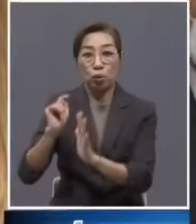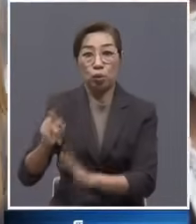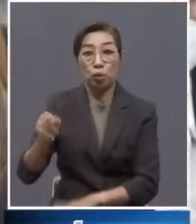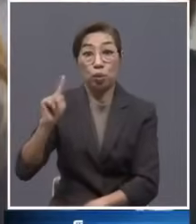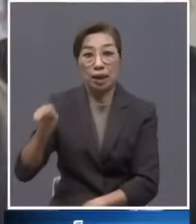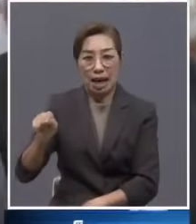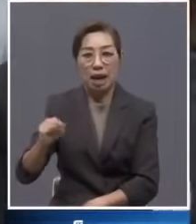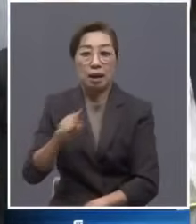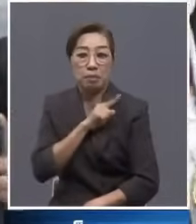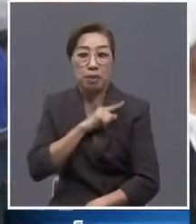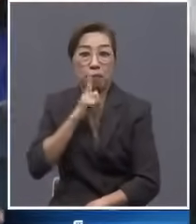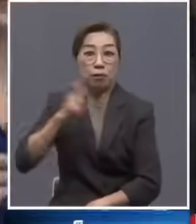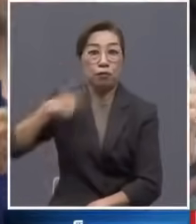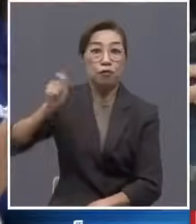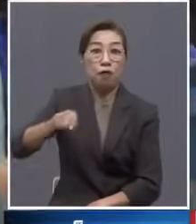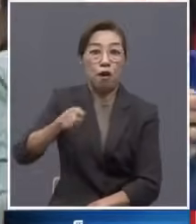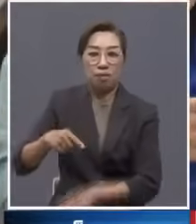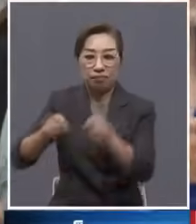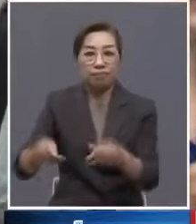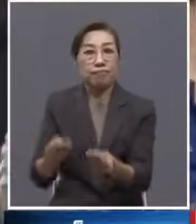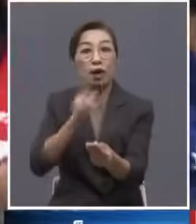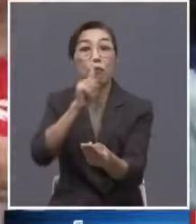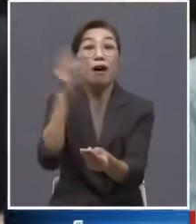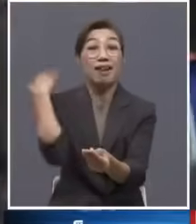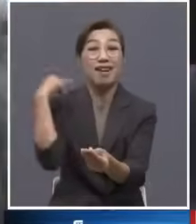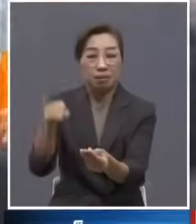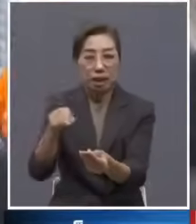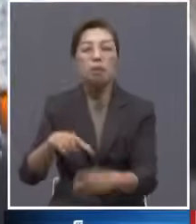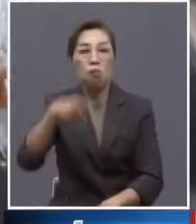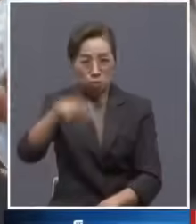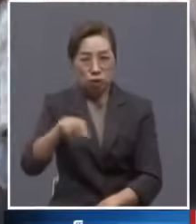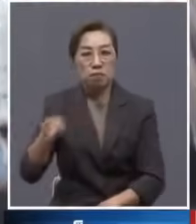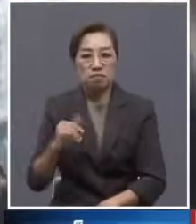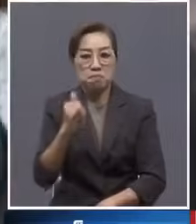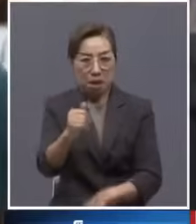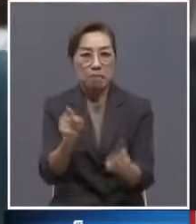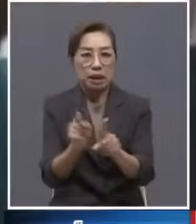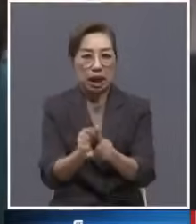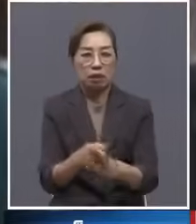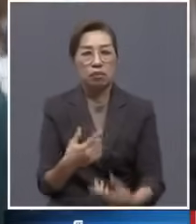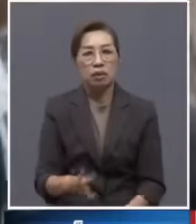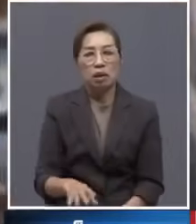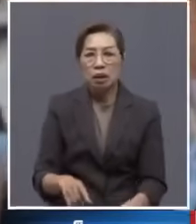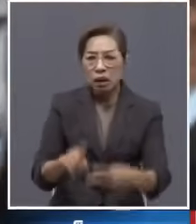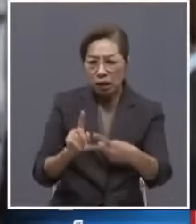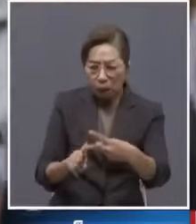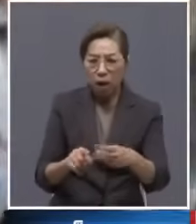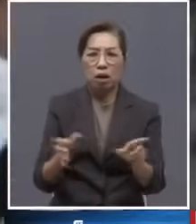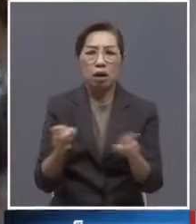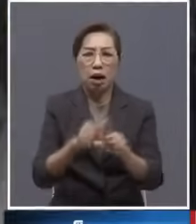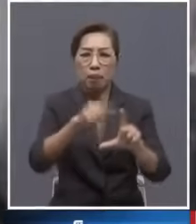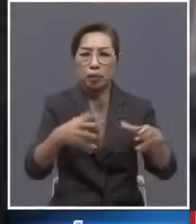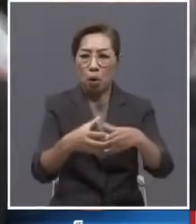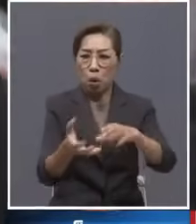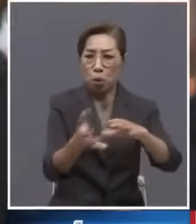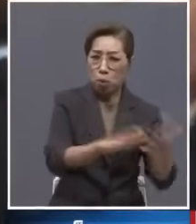ตนก็จะไปเข้าร่วมการรับฟังอืวินิจฉัยด้วยตนเองเหมือนกันนะครับแต่คราวนี้เราพูดกันเรื่องถึงยุบพรรคไม่ยุบพรรคเนี่ยในส่วนของผู้ร้อง